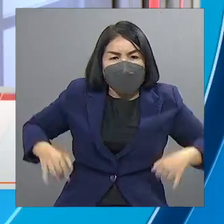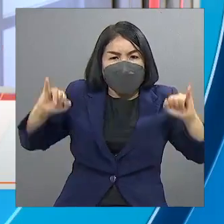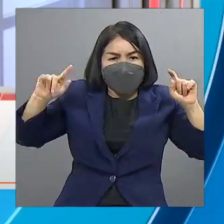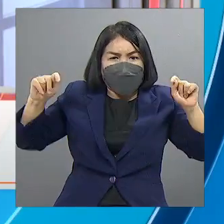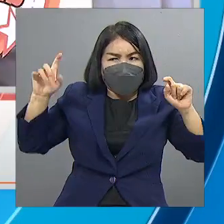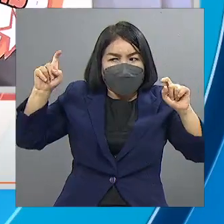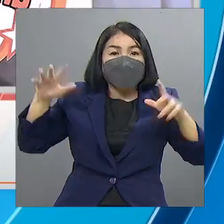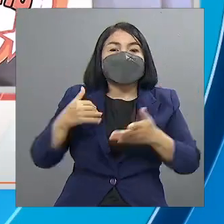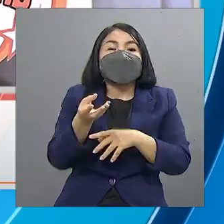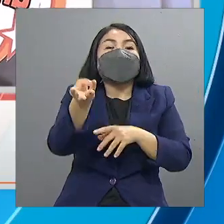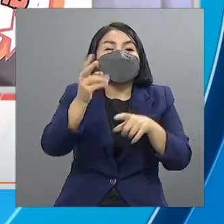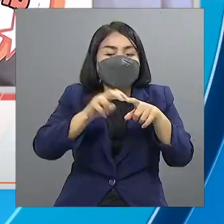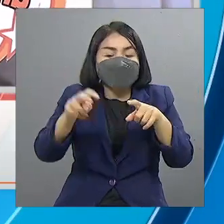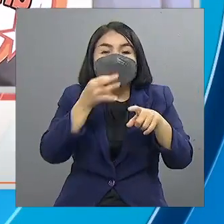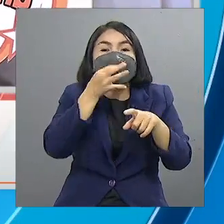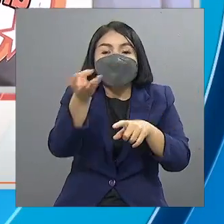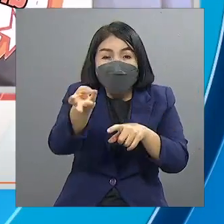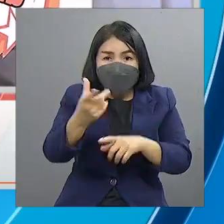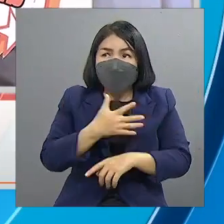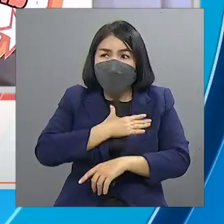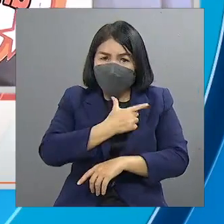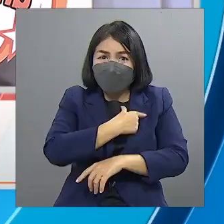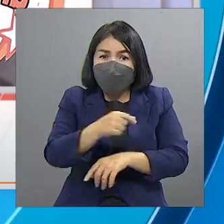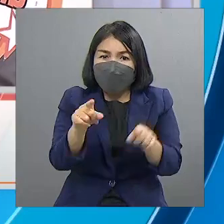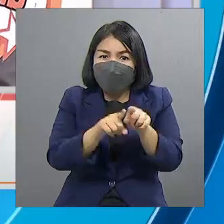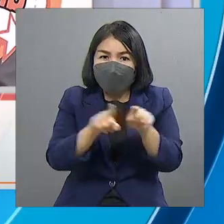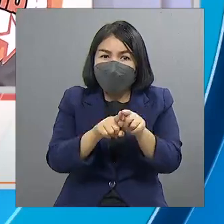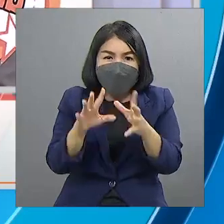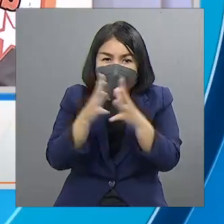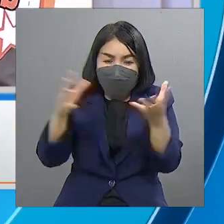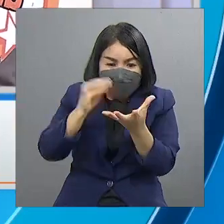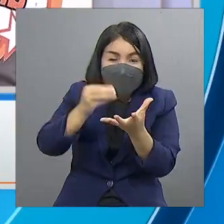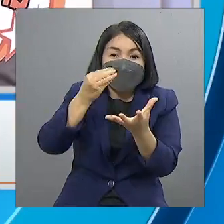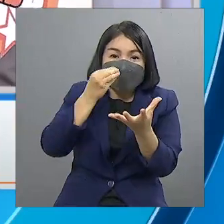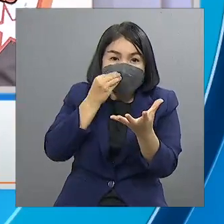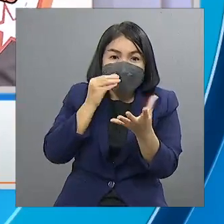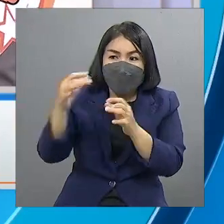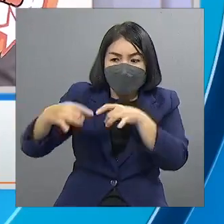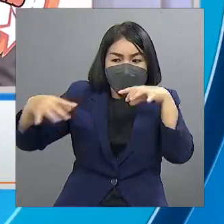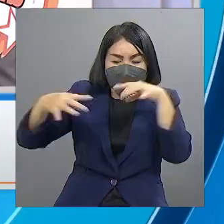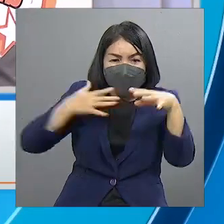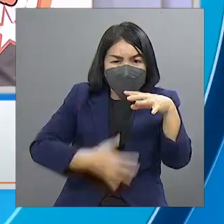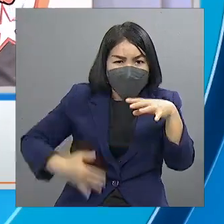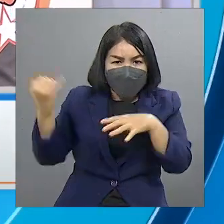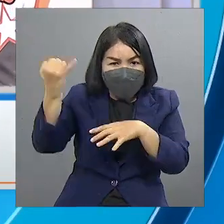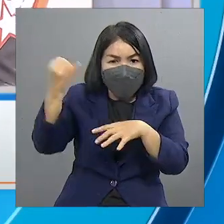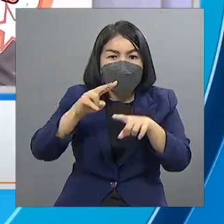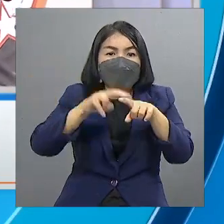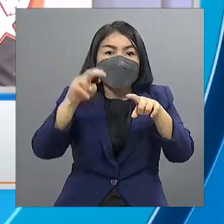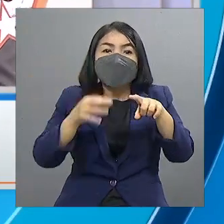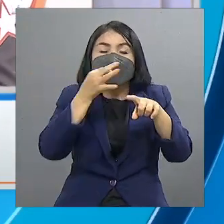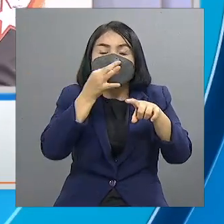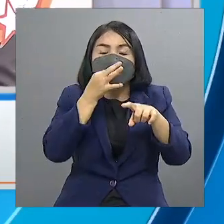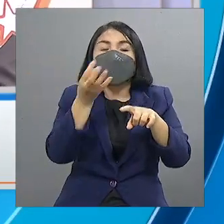ต็มที่ผมก็เป็นคนนึงนะชอบกินแบบน้ำจิ้มแบบท่วมๆอ่ะซึ่งจริงๆมัน ซึม ไม่ค่อยดีต่อสุขภาพไม่ดีเท่าไหร่แต่เนี้ยโลโซเดียมมันตอบโจทย์ได้นะครับขว